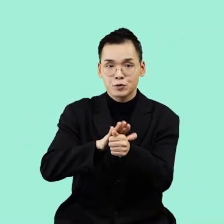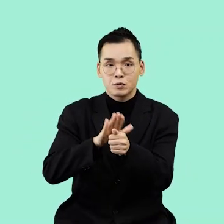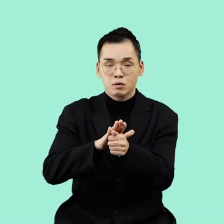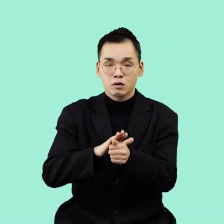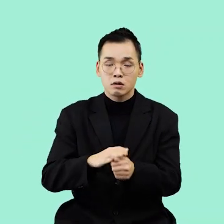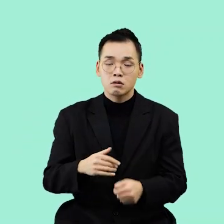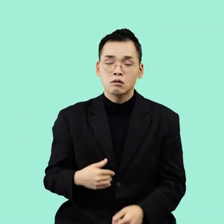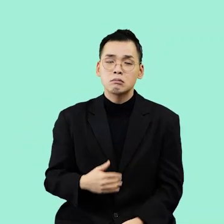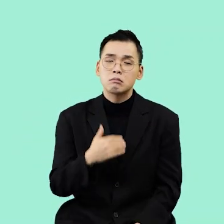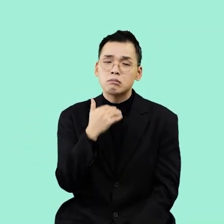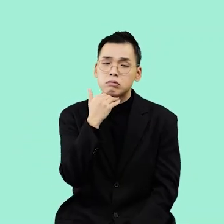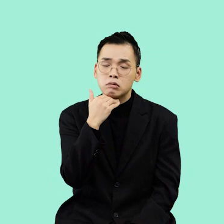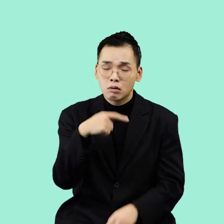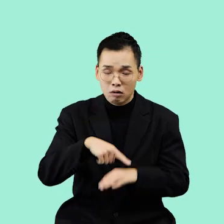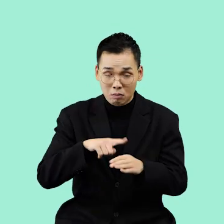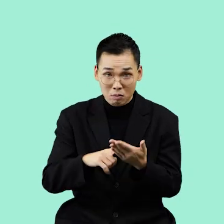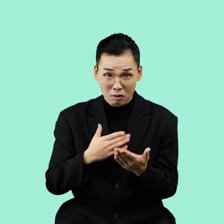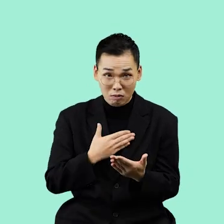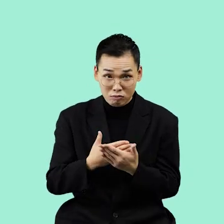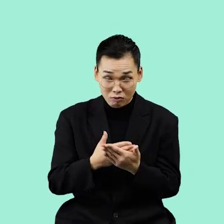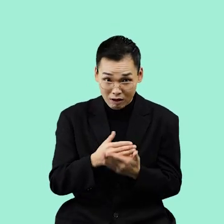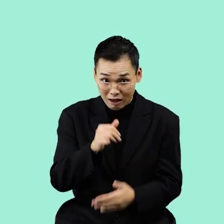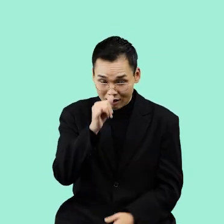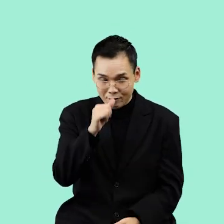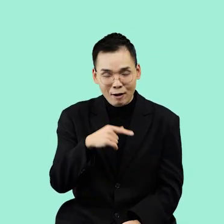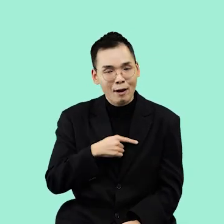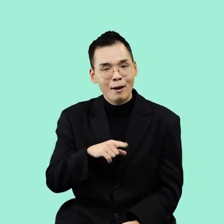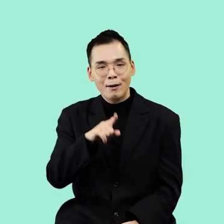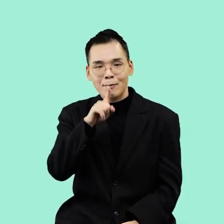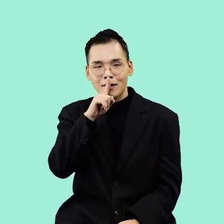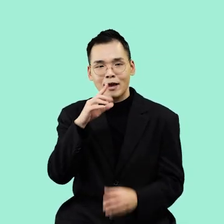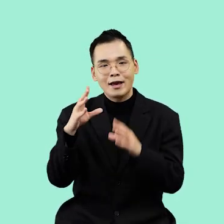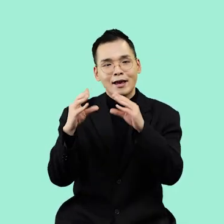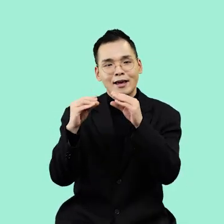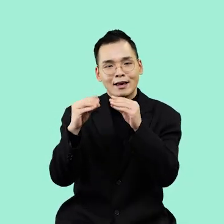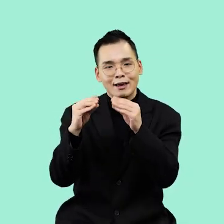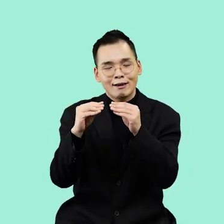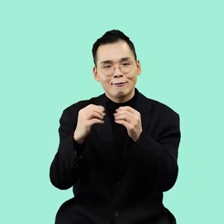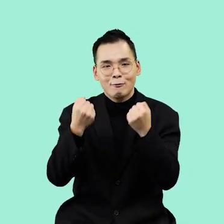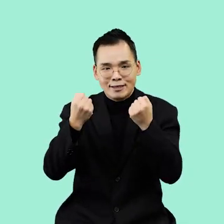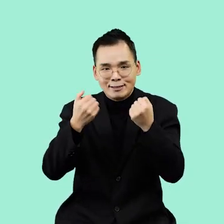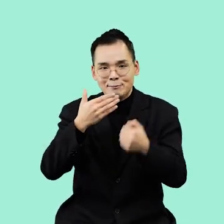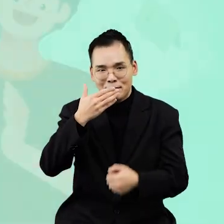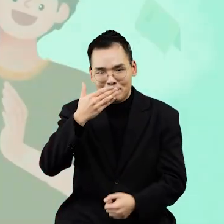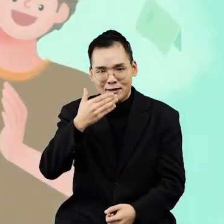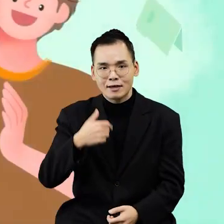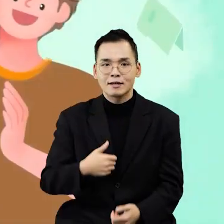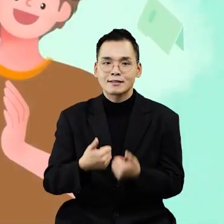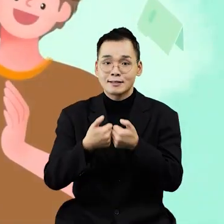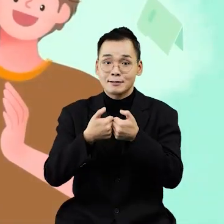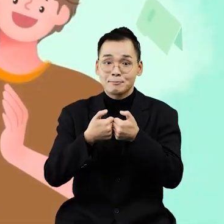치료 대기 시간에 불안해하는 환자에게 말벗을 해드립니다.